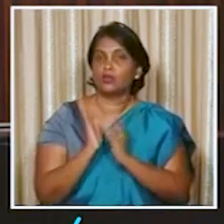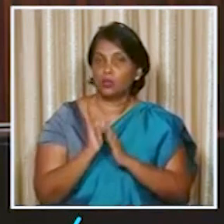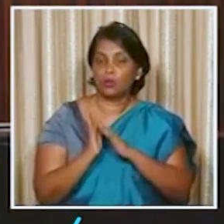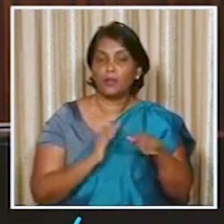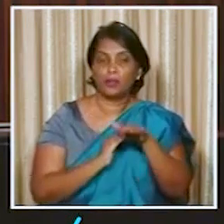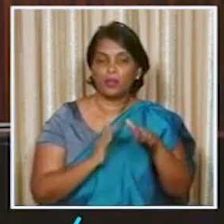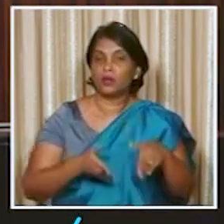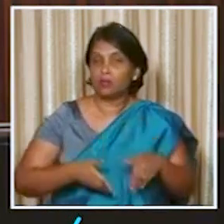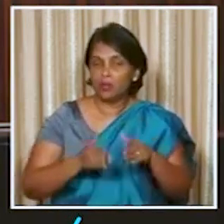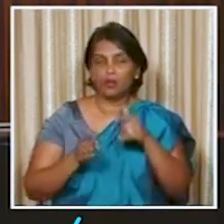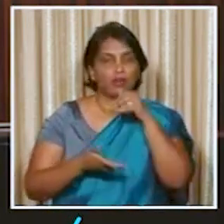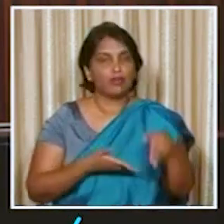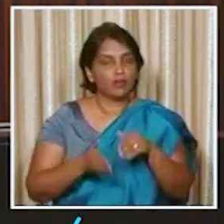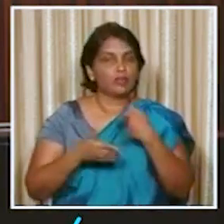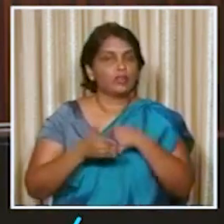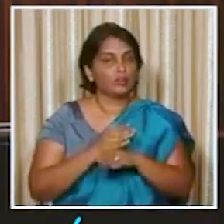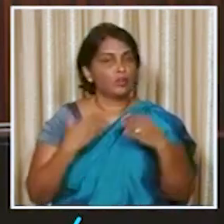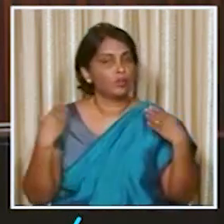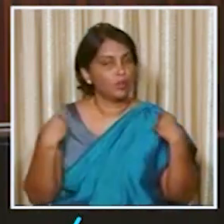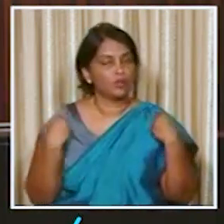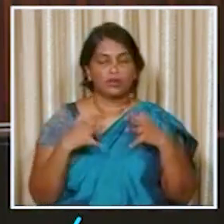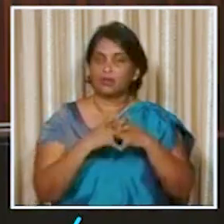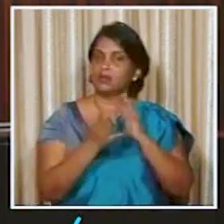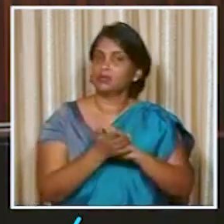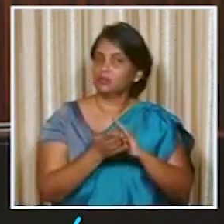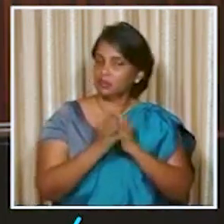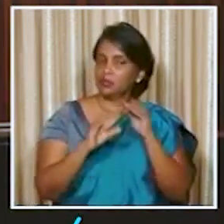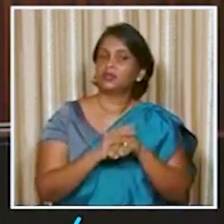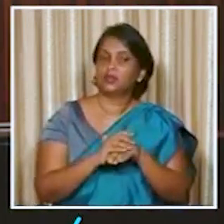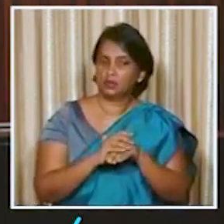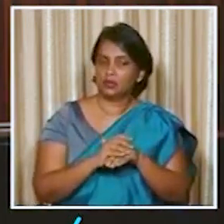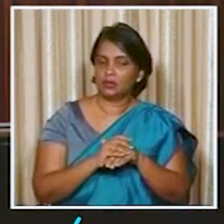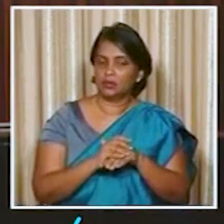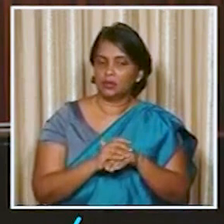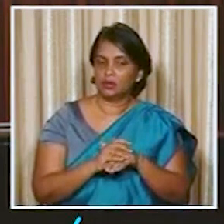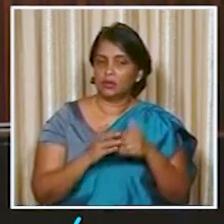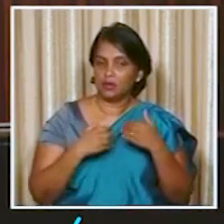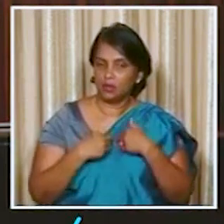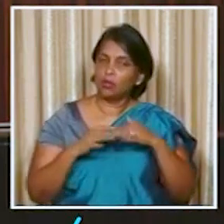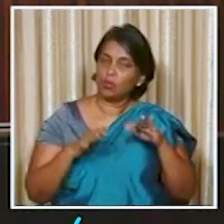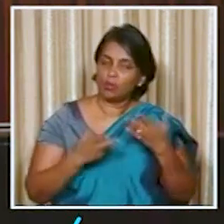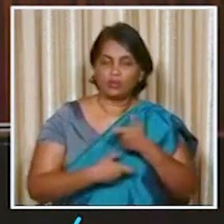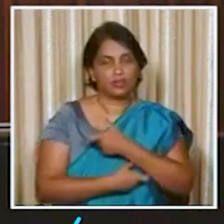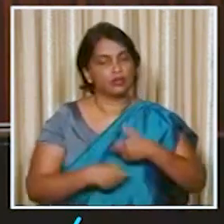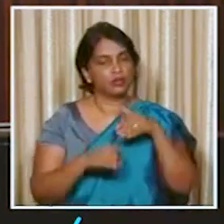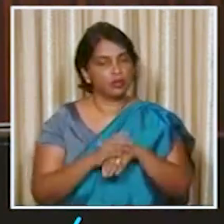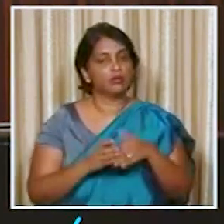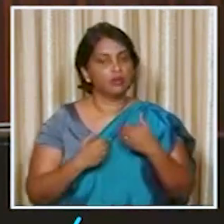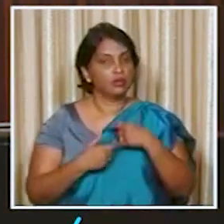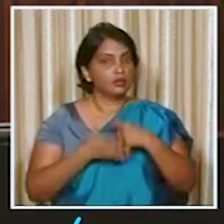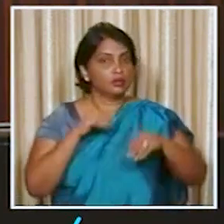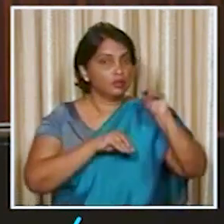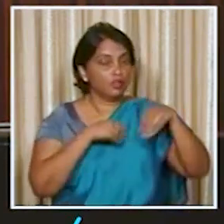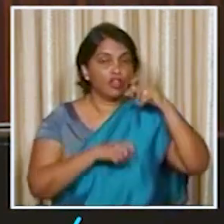ප්‍රදේශයේ මහා මාර්ග වාරි මාර්ග යටිතල පහසුකම් මහා සුබ සාධන කාර්යයන් සලසන යාන්ත්‍රණය වේ මා කුමන තනතුරේ කටයුතු කළද මාහට ඡන්දය